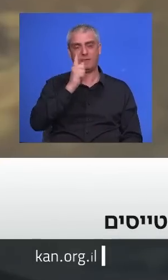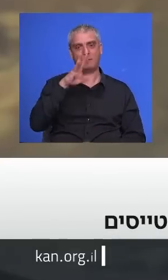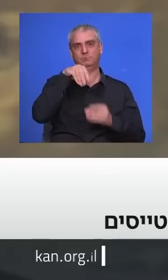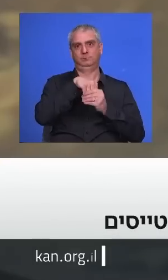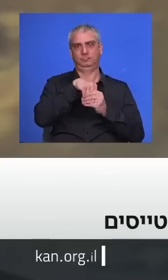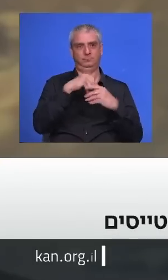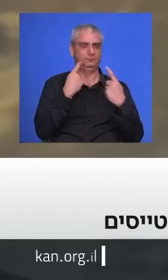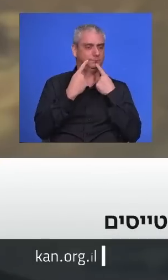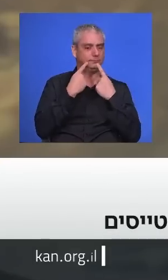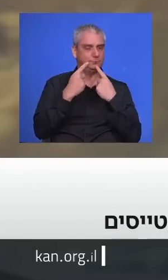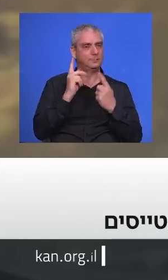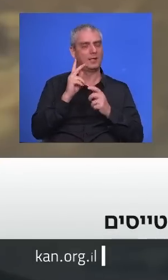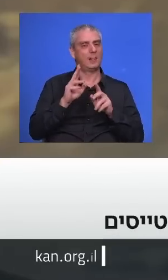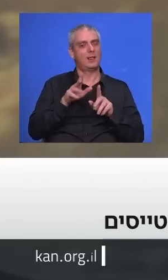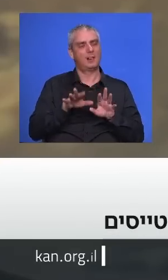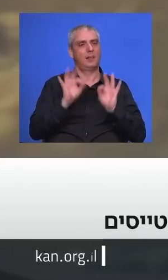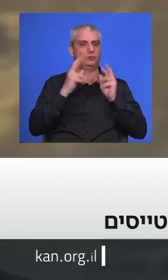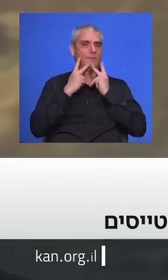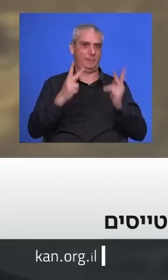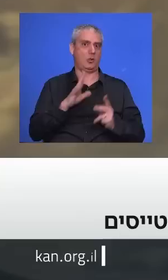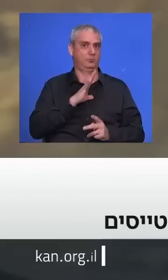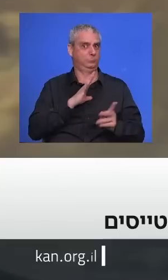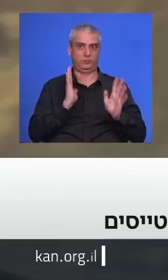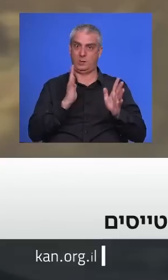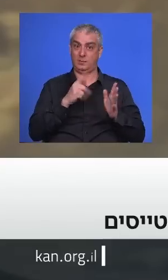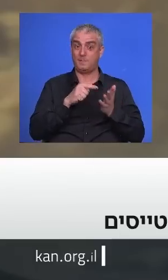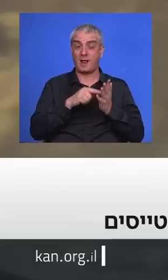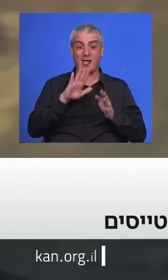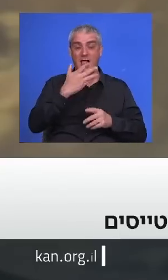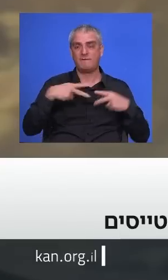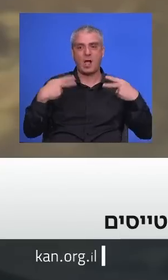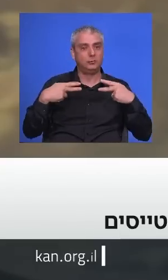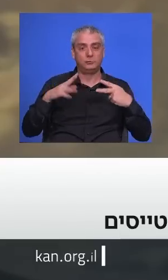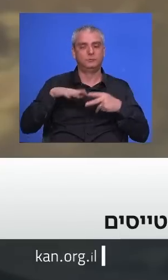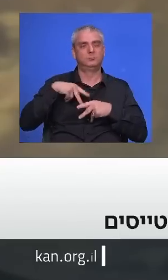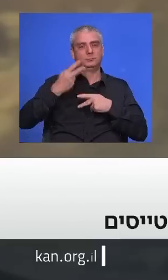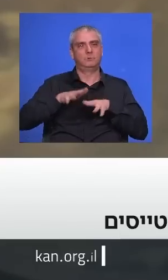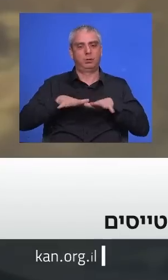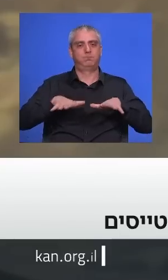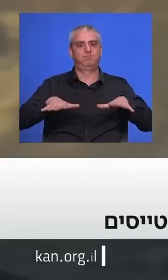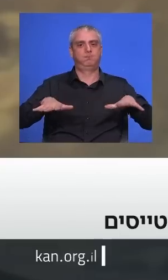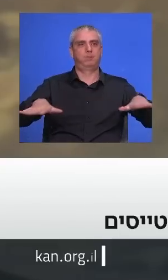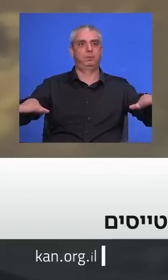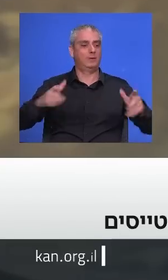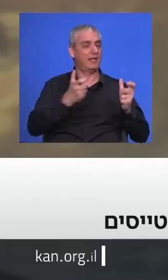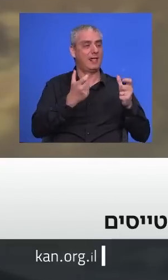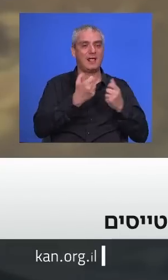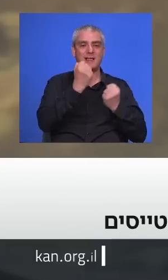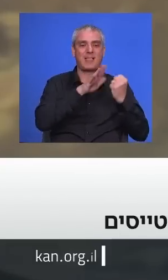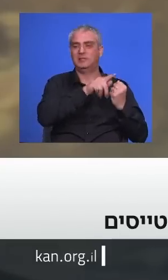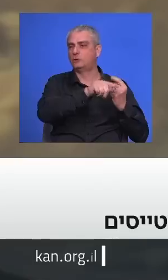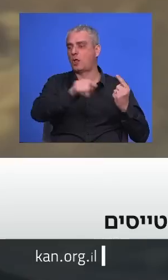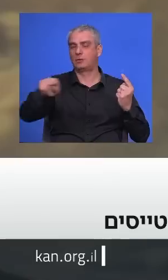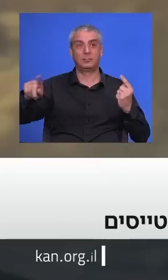כאן בניטרול המוקש המאוד מסוכן, כי החשש בחיל האוויר הוא שזה הולך ומתרחב מטייסת לטייסת,